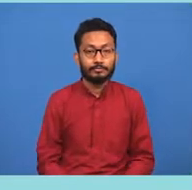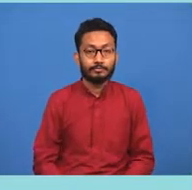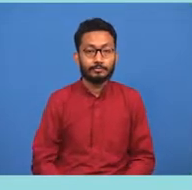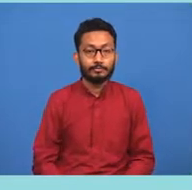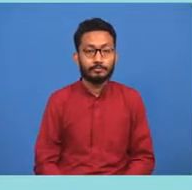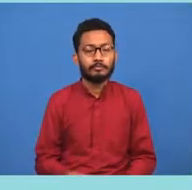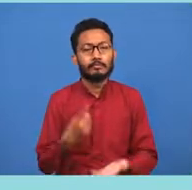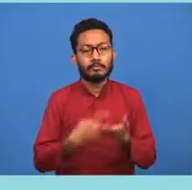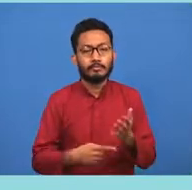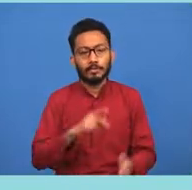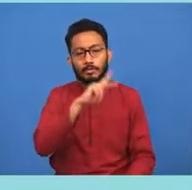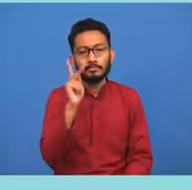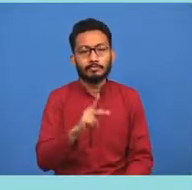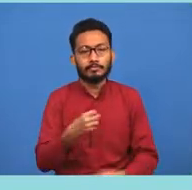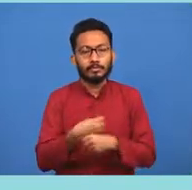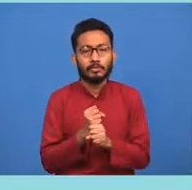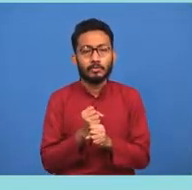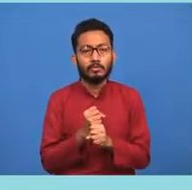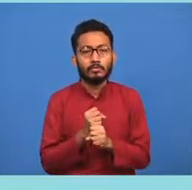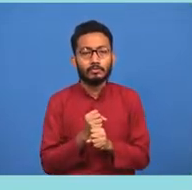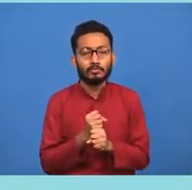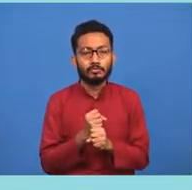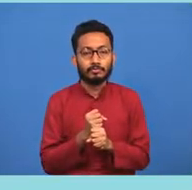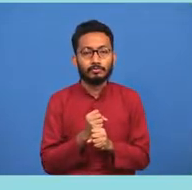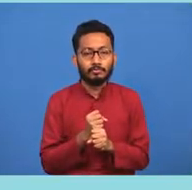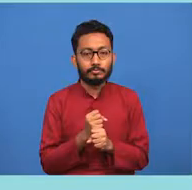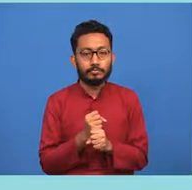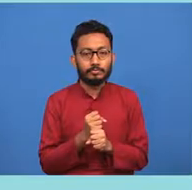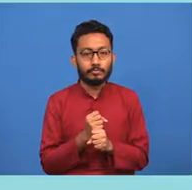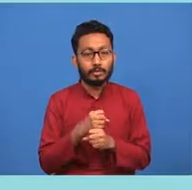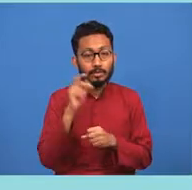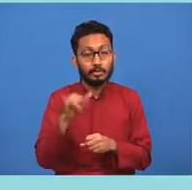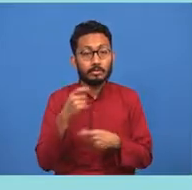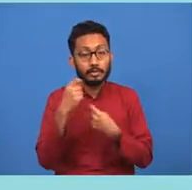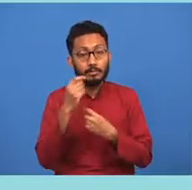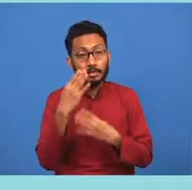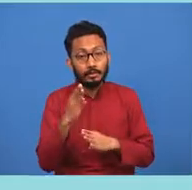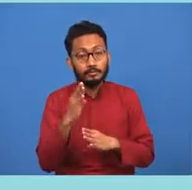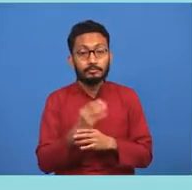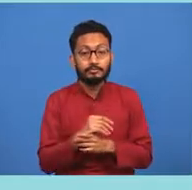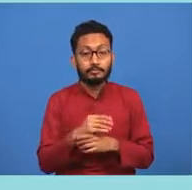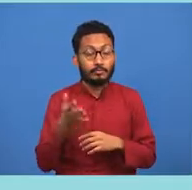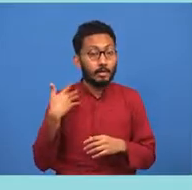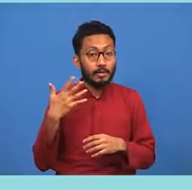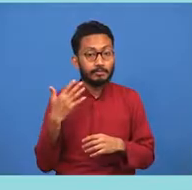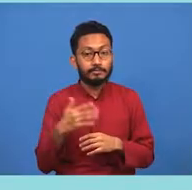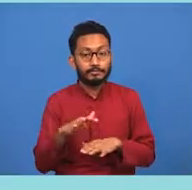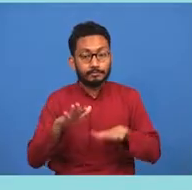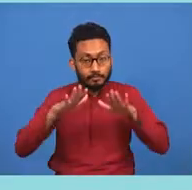Apakah bentuk gambar raja aras tenaga bagi tindak balas haba pemendakan?